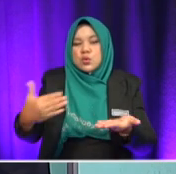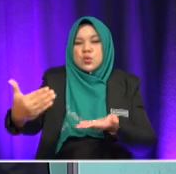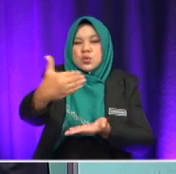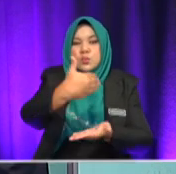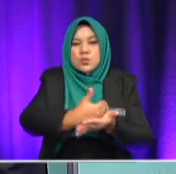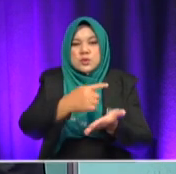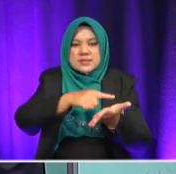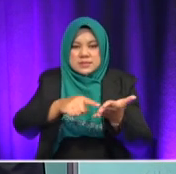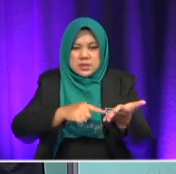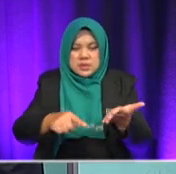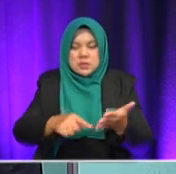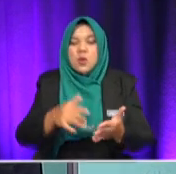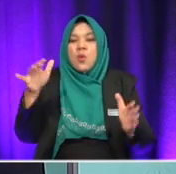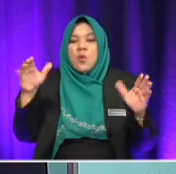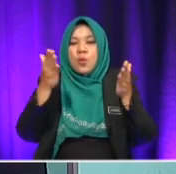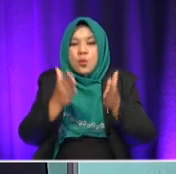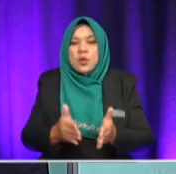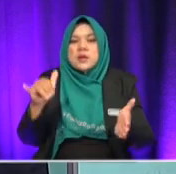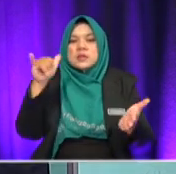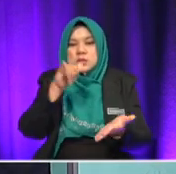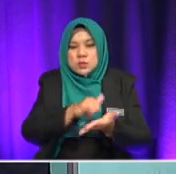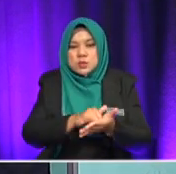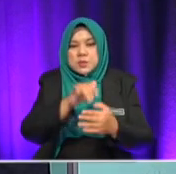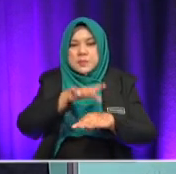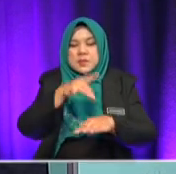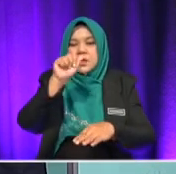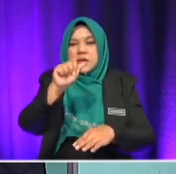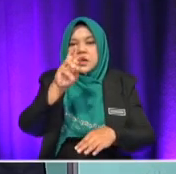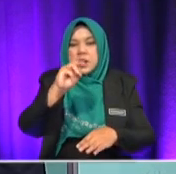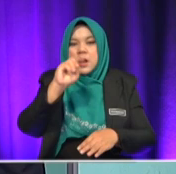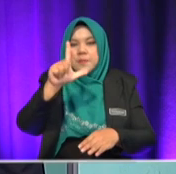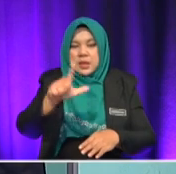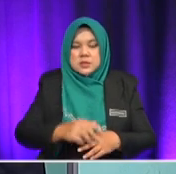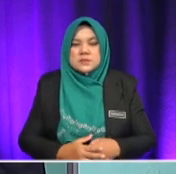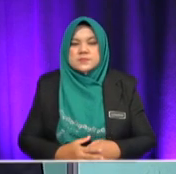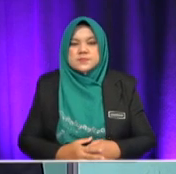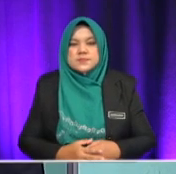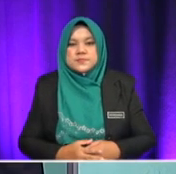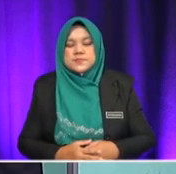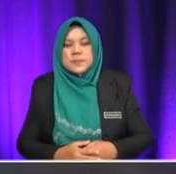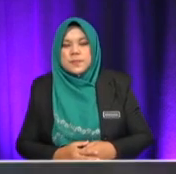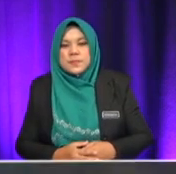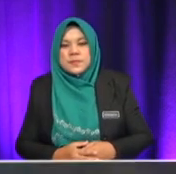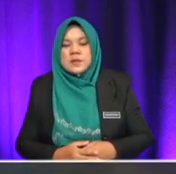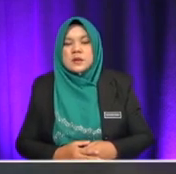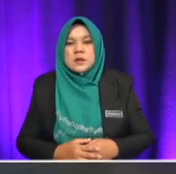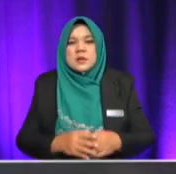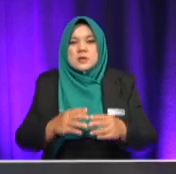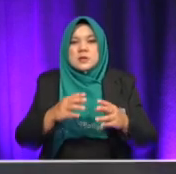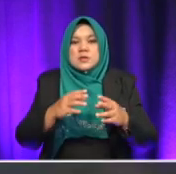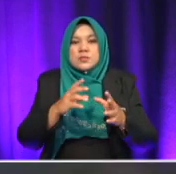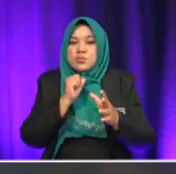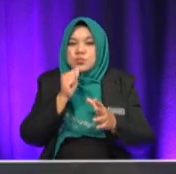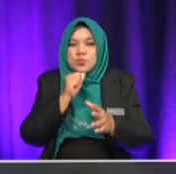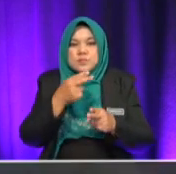zakat maka orang itu barulah dipanggil bukan nama diambil saya ini Amel sebut nama saya Amin Pak saya letak